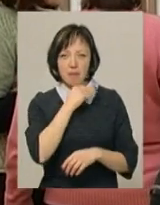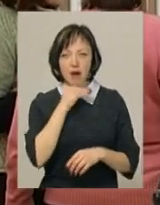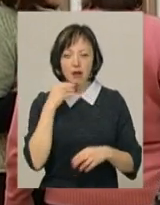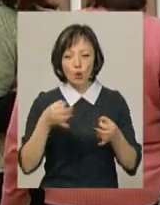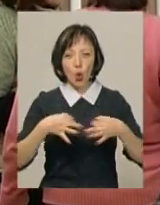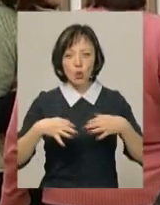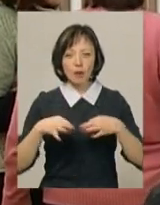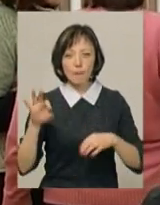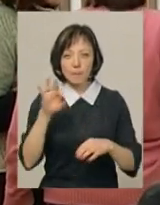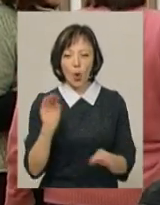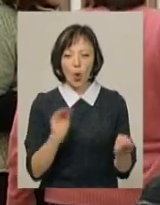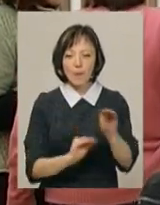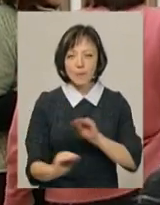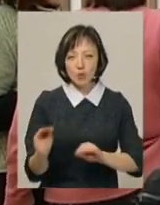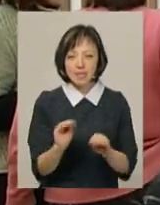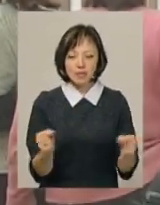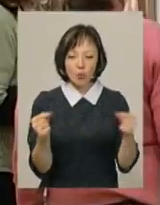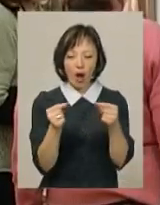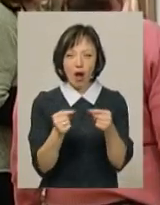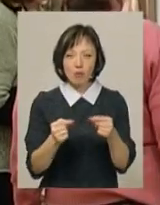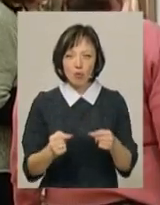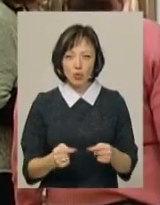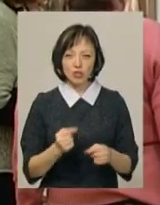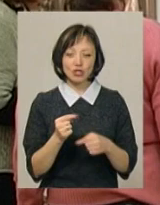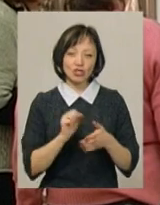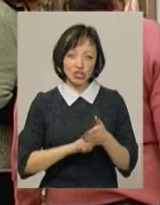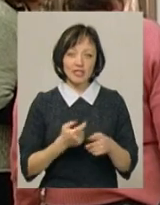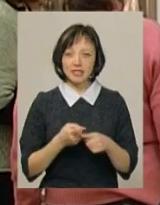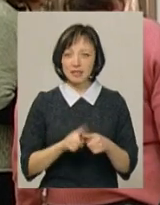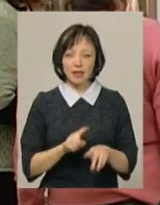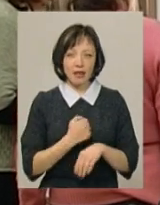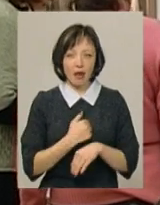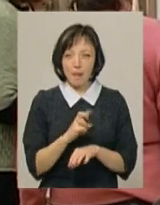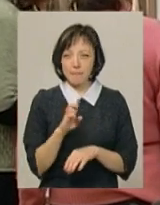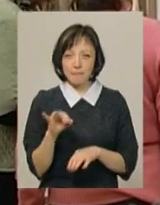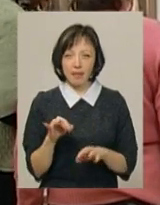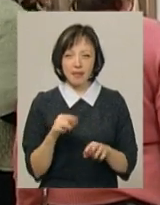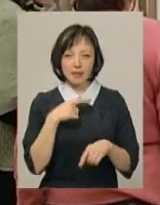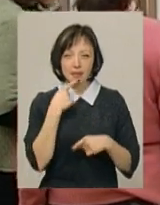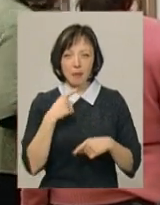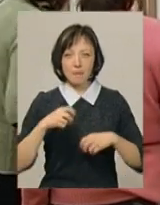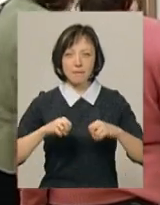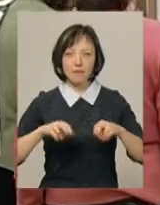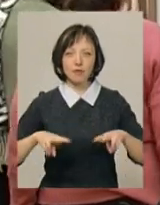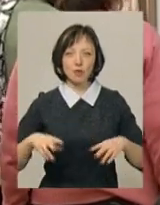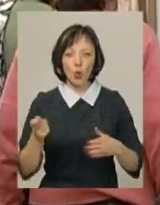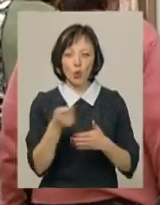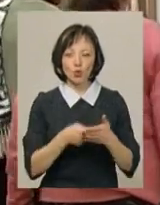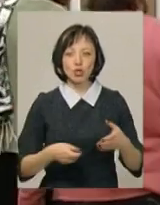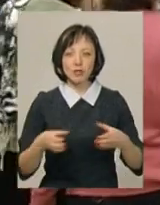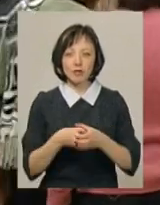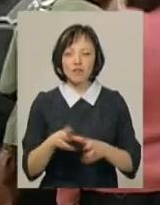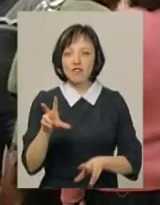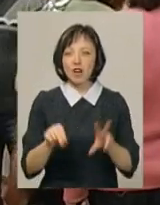нам розказує про композицію, про гармонію. Через це я би не назвала це наш непрофесійно художній гурт.